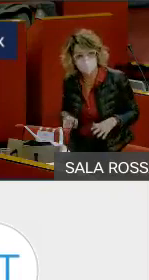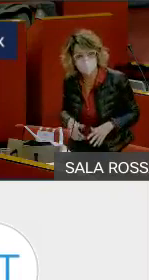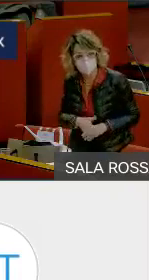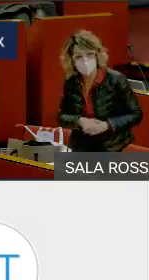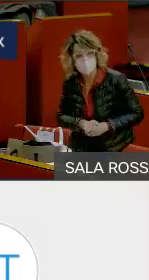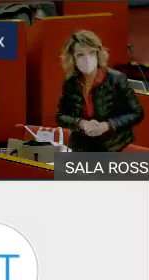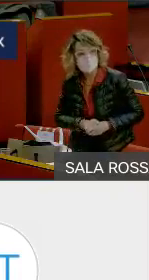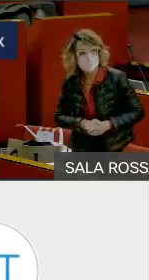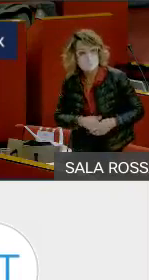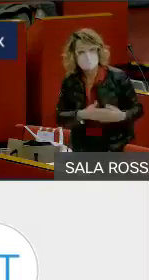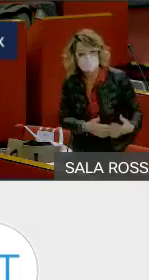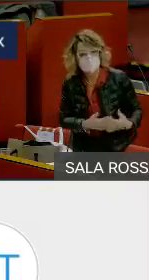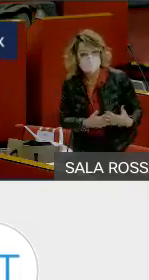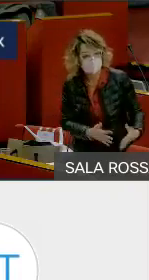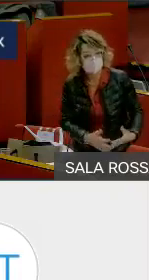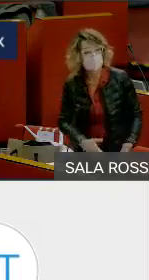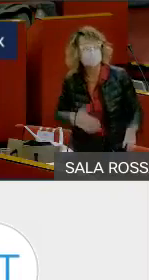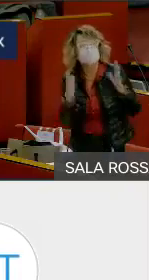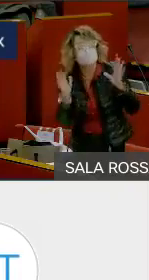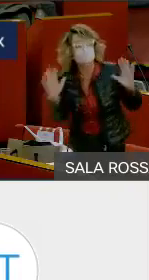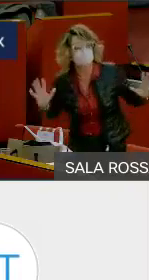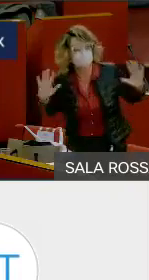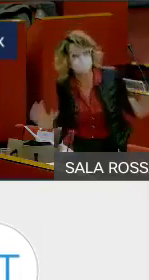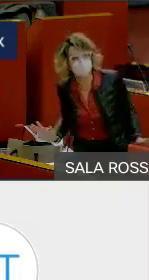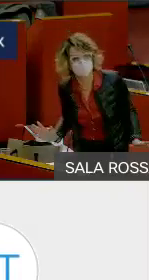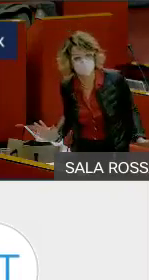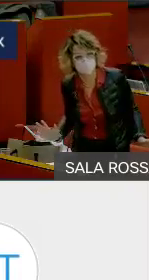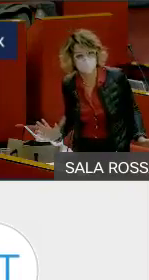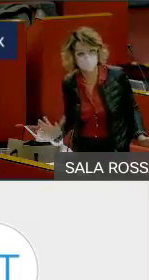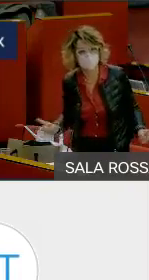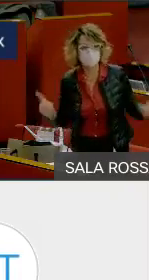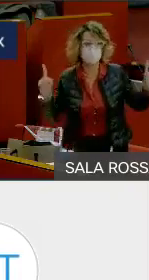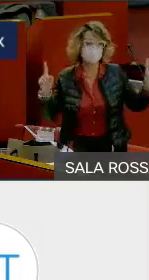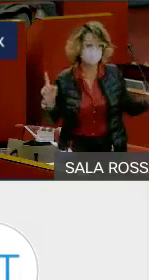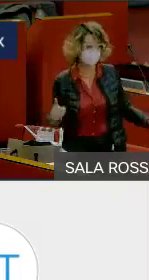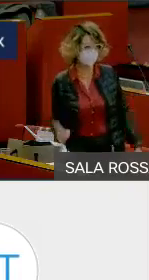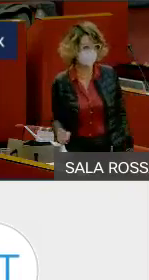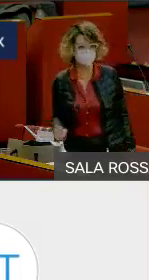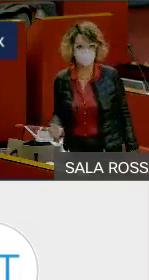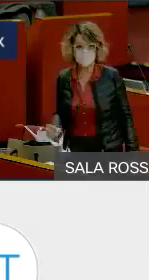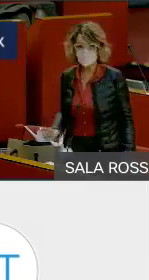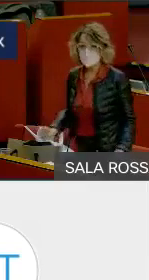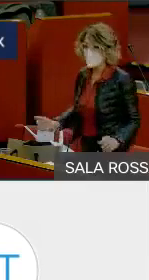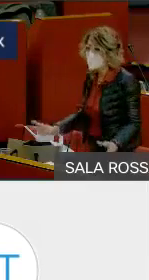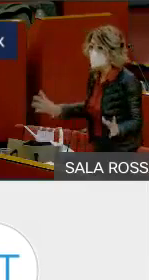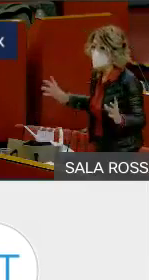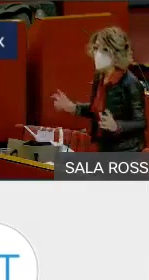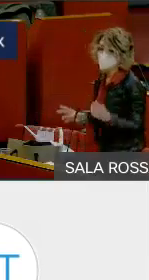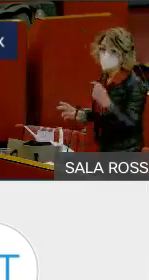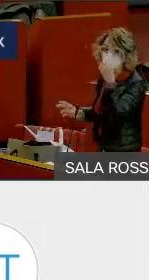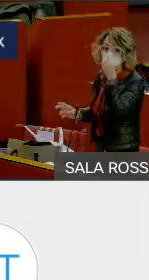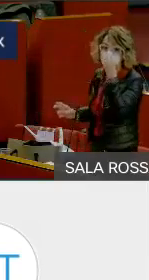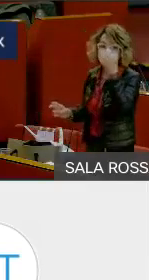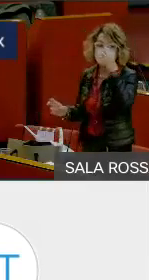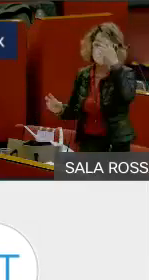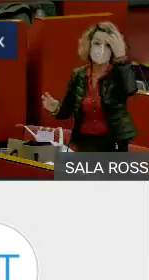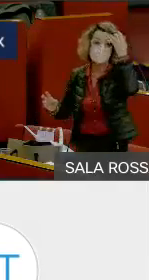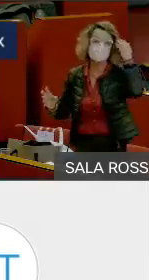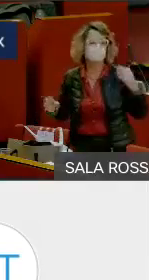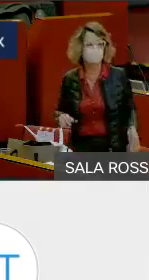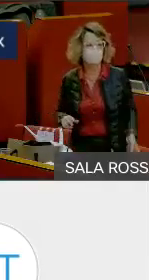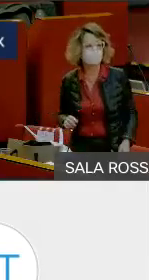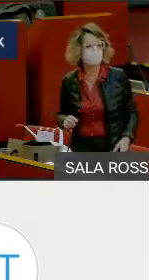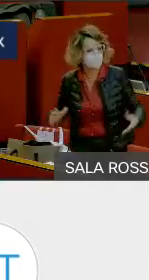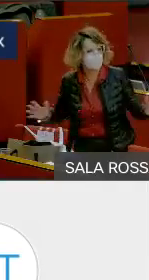combattuto e si è contrariata esplosiva c'era una grossa differenza c'era una trans e differenza quando in amministrazione comunale